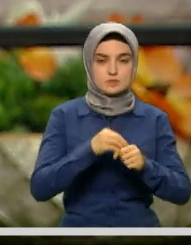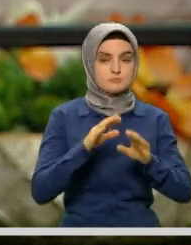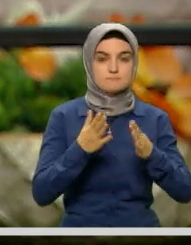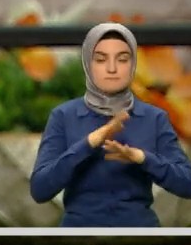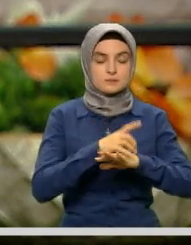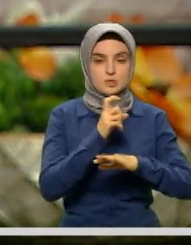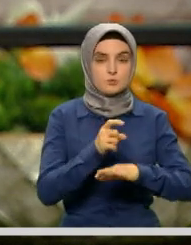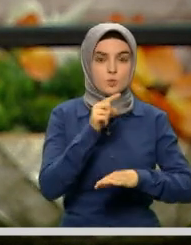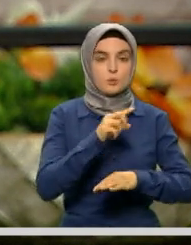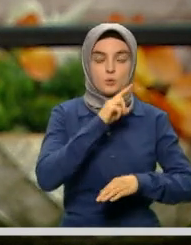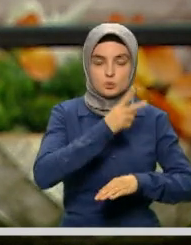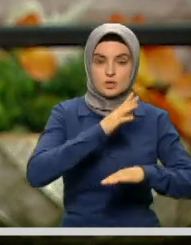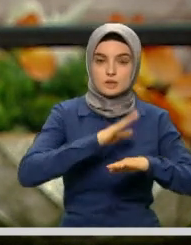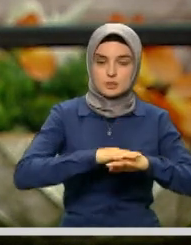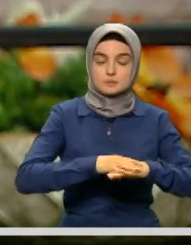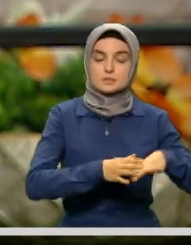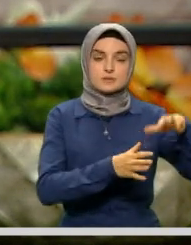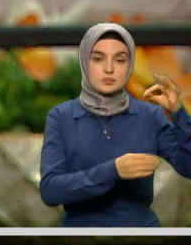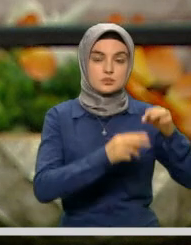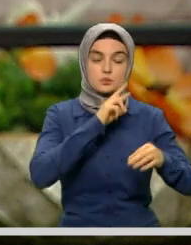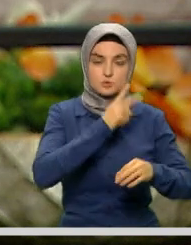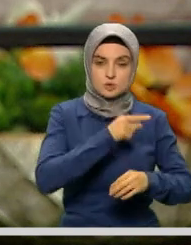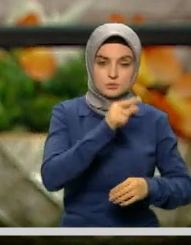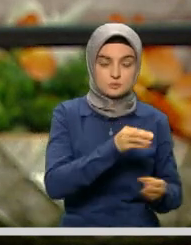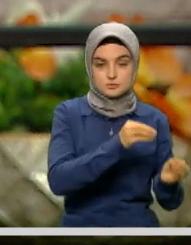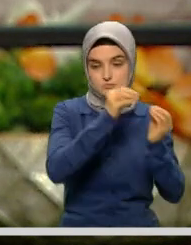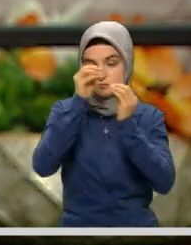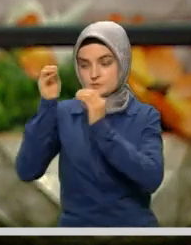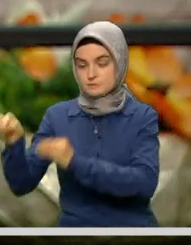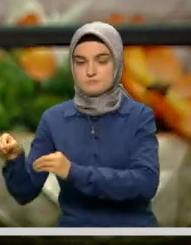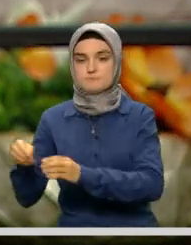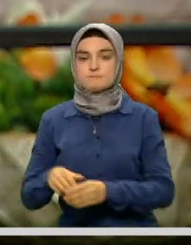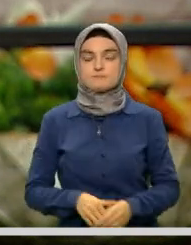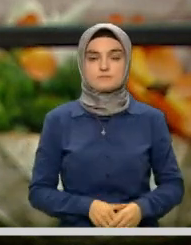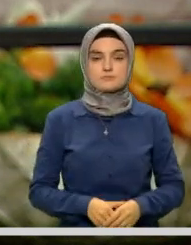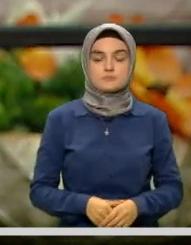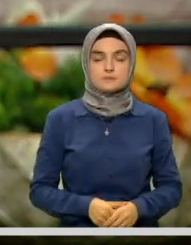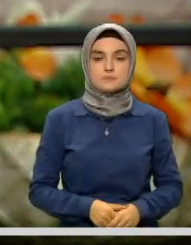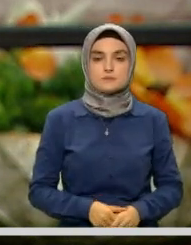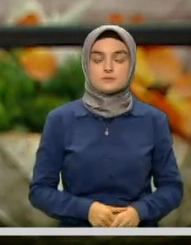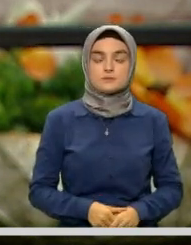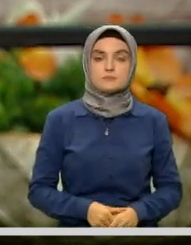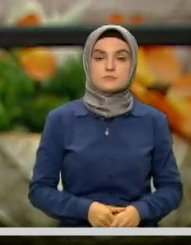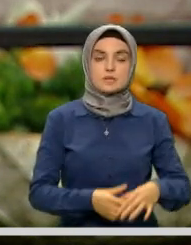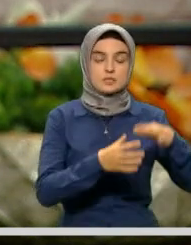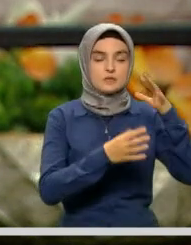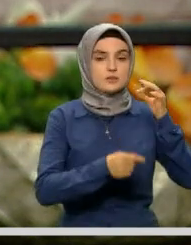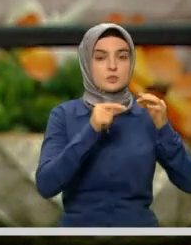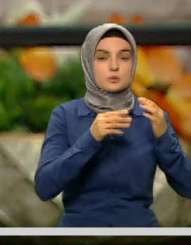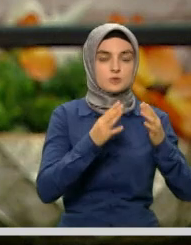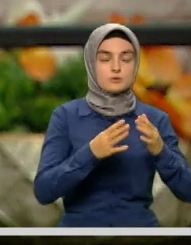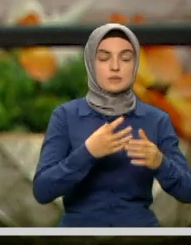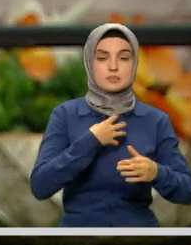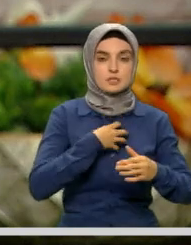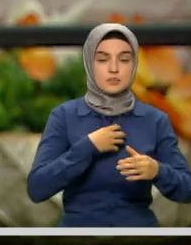O günah işlediği kişinin günahını bu tarafa yükleyecek. Yani kişi bu sefer ne olacak? Kendi günah